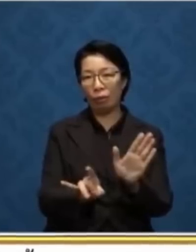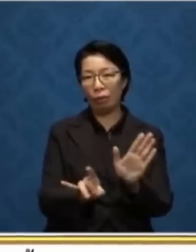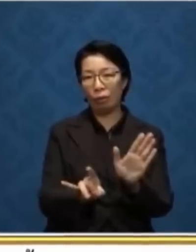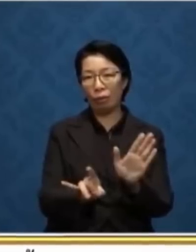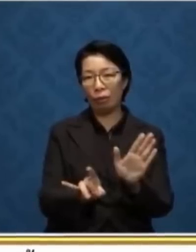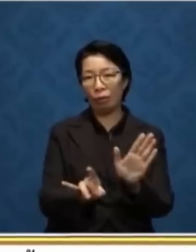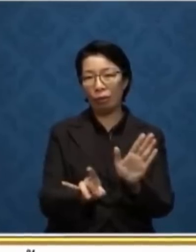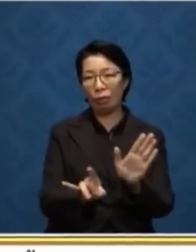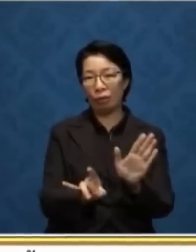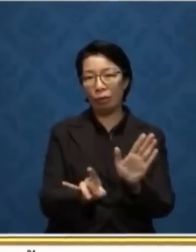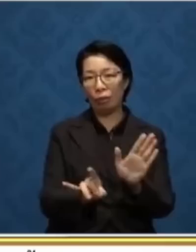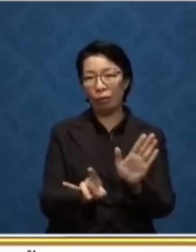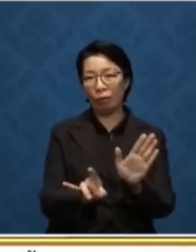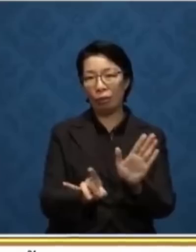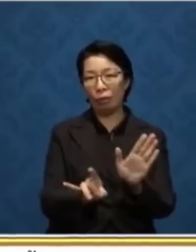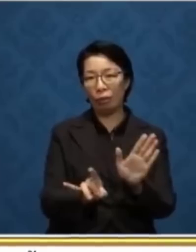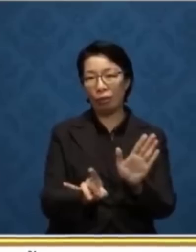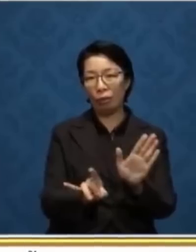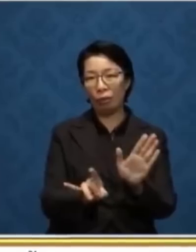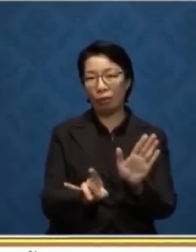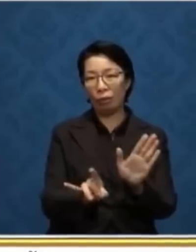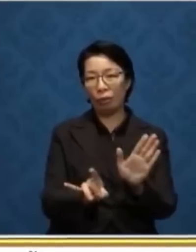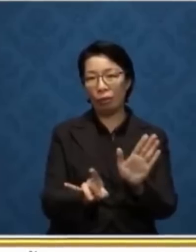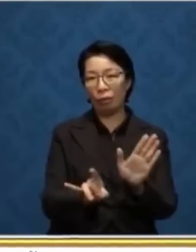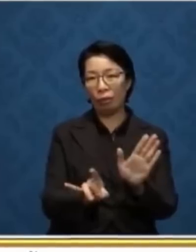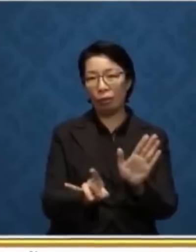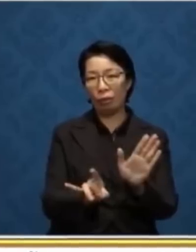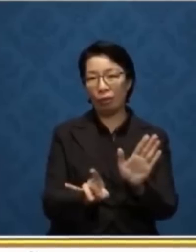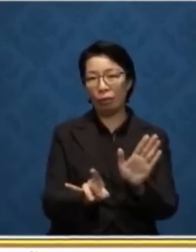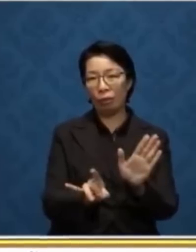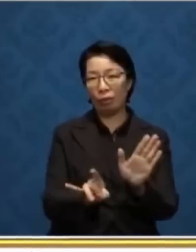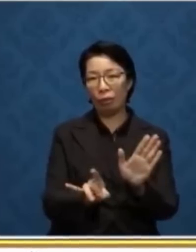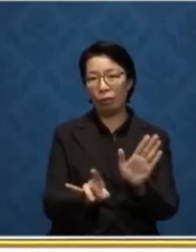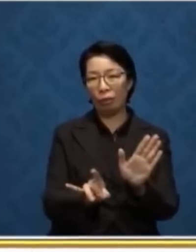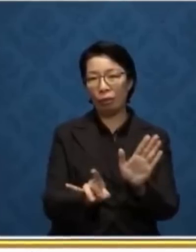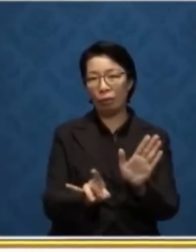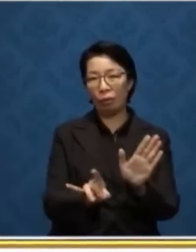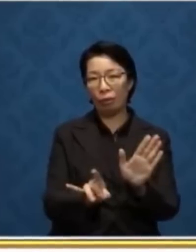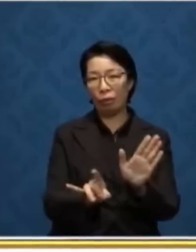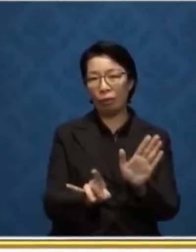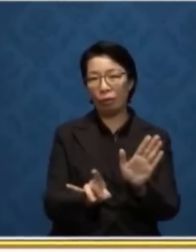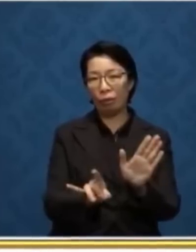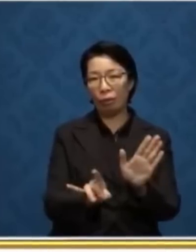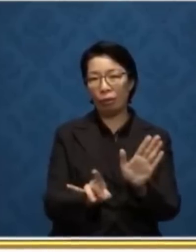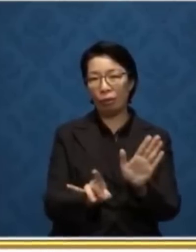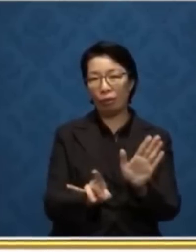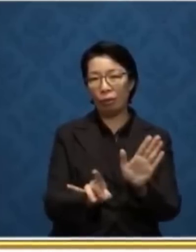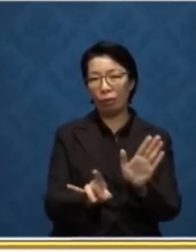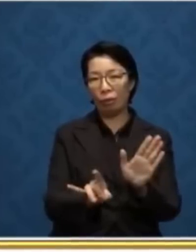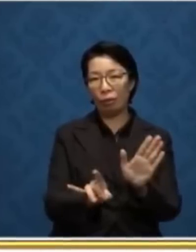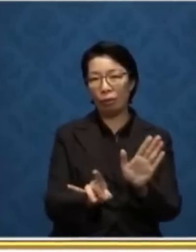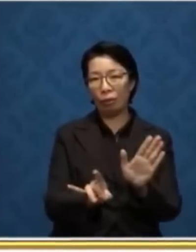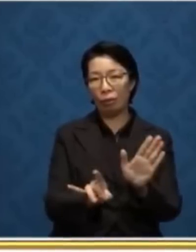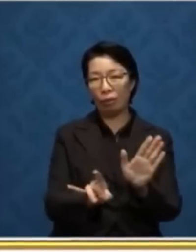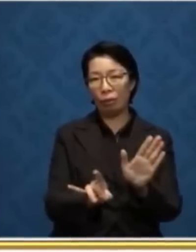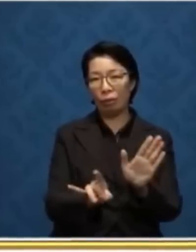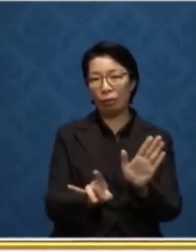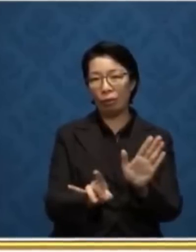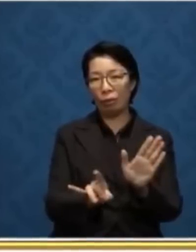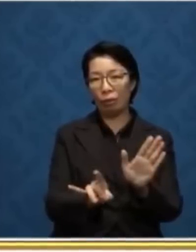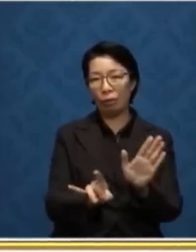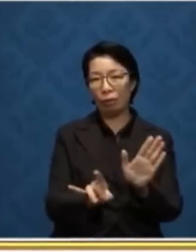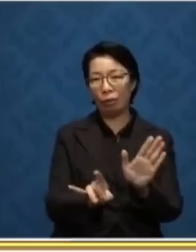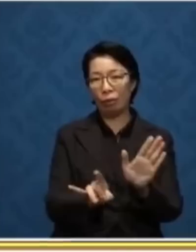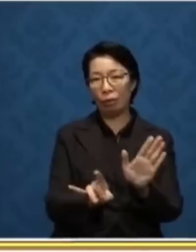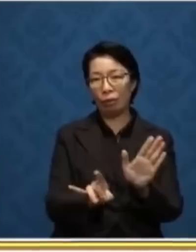ให้กับพวกเขาเลยไม่สร้างความมั่นคงในระบบนิเวศแล้วไปทำลายสิ่งแวดล้อมในท้องถิ่นของพวกเขาอีกด้วยสุ